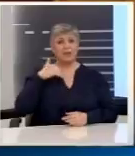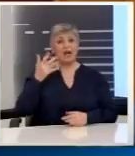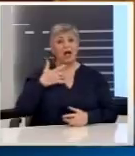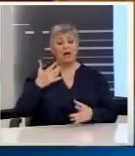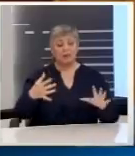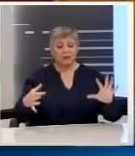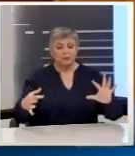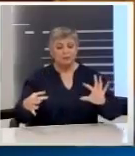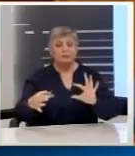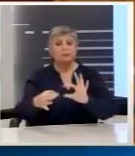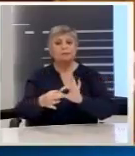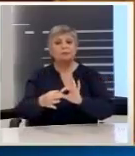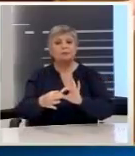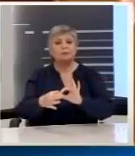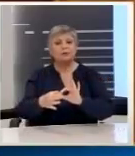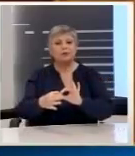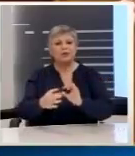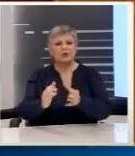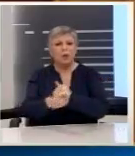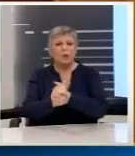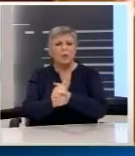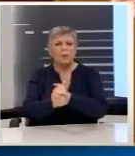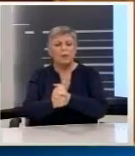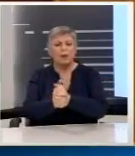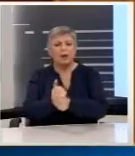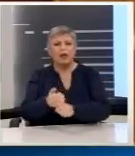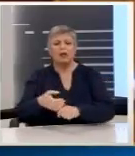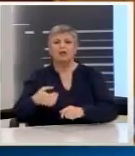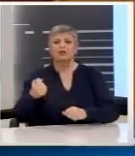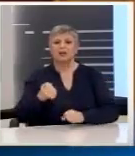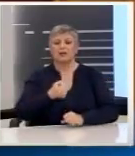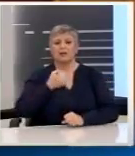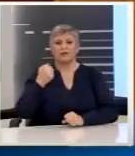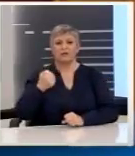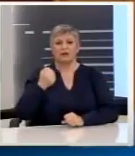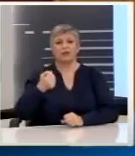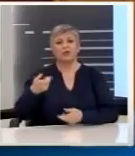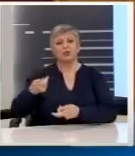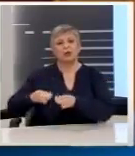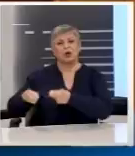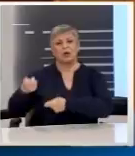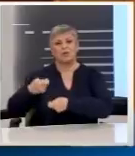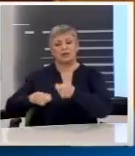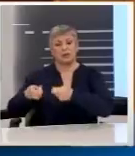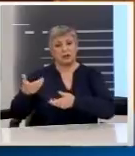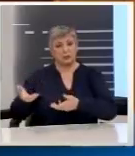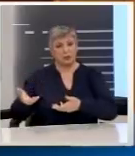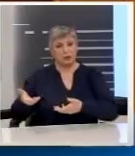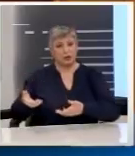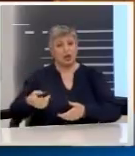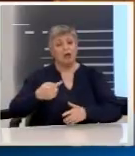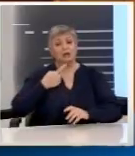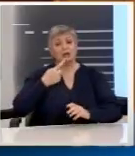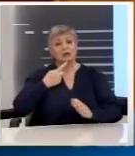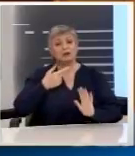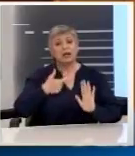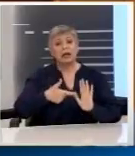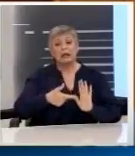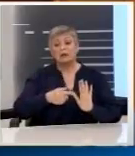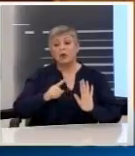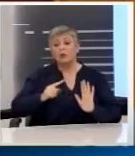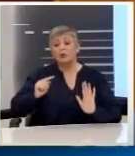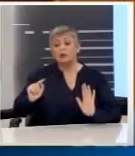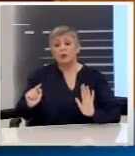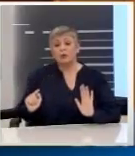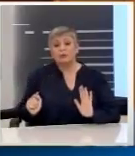επιχειρηματίες και ομολογείται μάλιστα στην πρότασή σας ότι όποιος επιχειρεί τον συγκεκριμένο